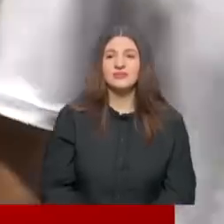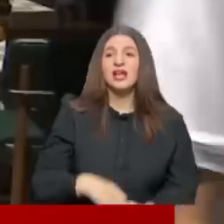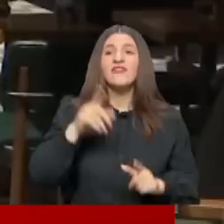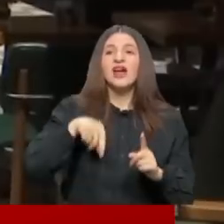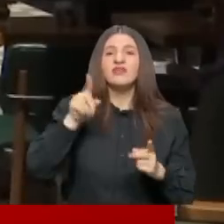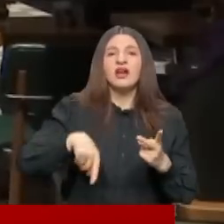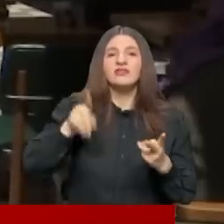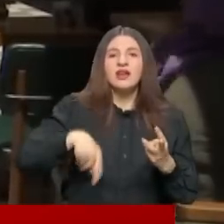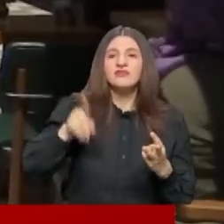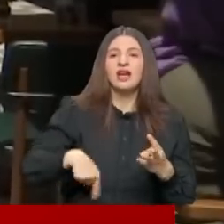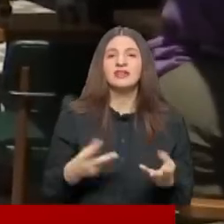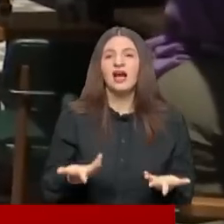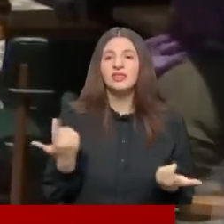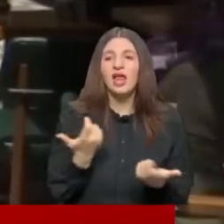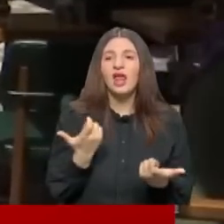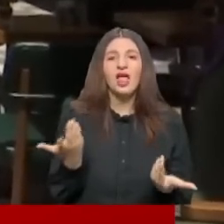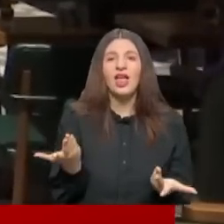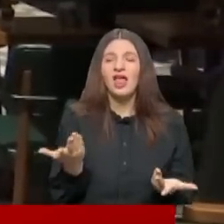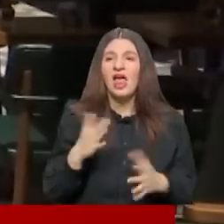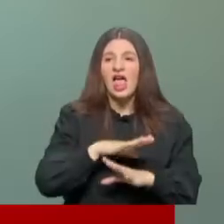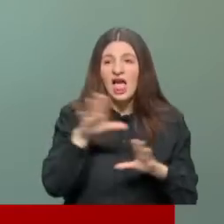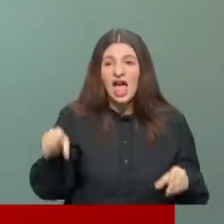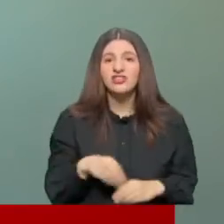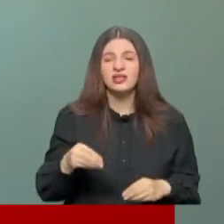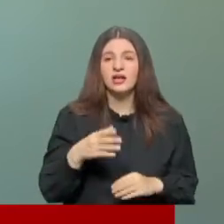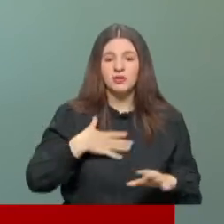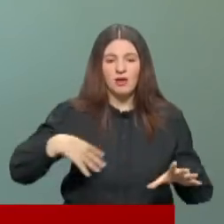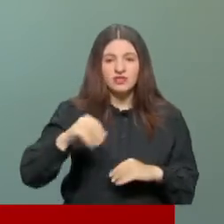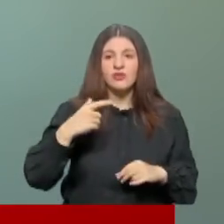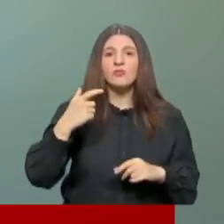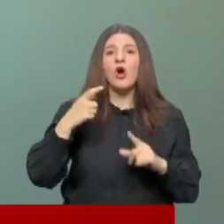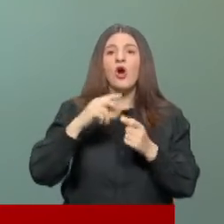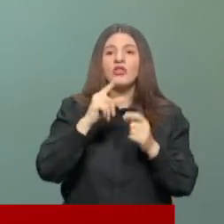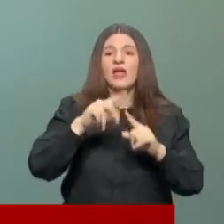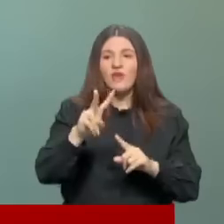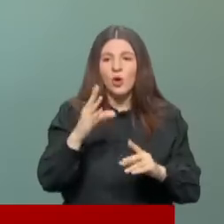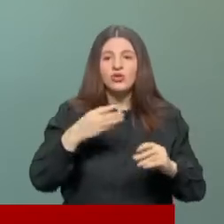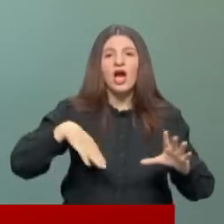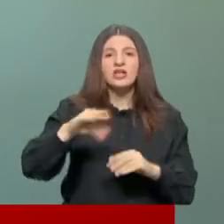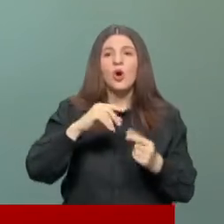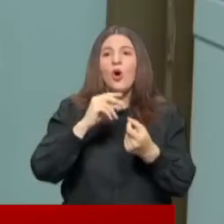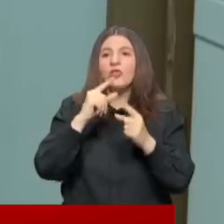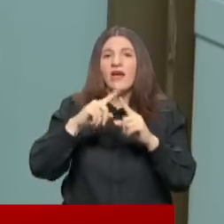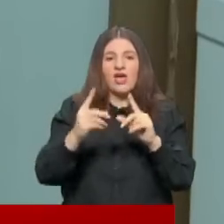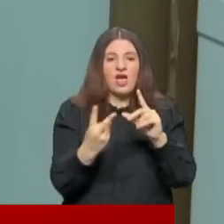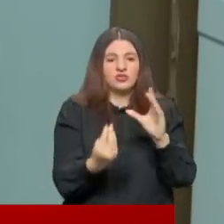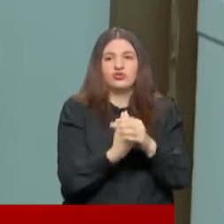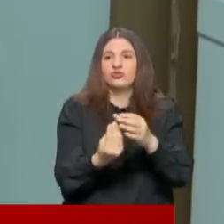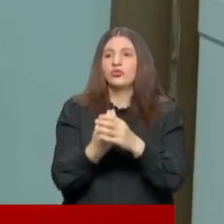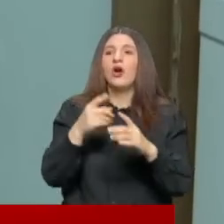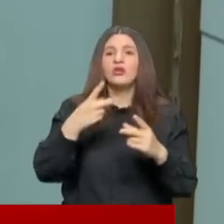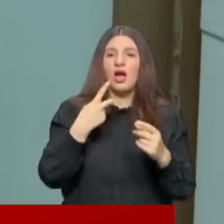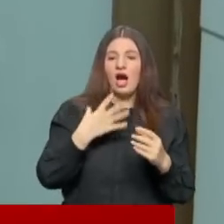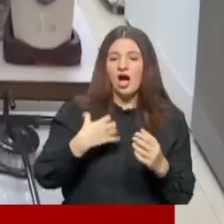Vergi, vergi, vergi. Nereye kadar? Her şeyden. Her tarafımız özel tüketim vergisi, her yanımız özel tüketim vergisi. ÖTV'nin